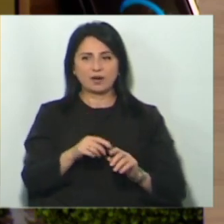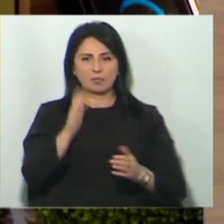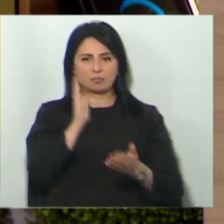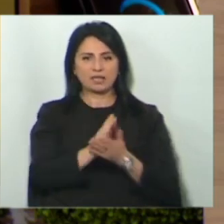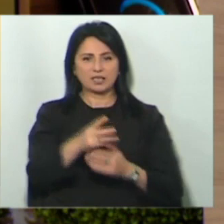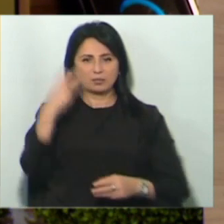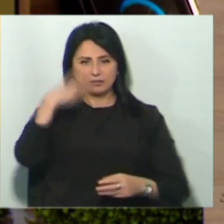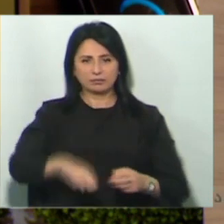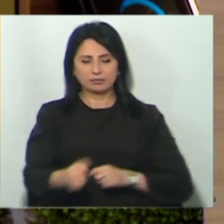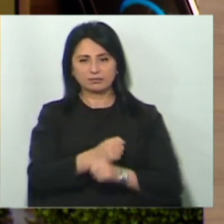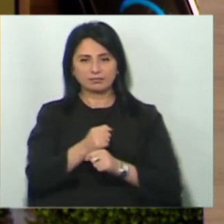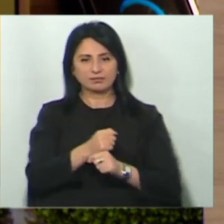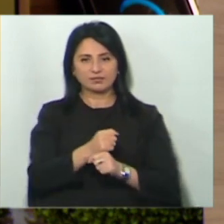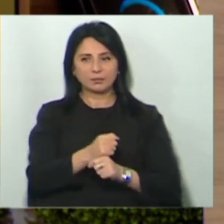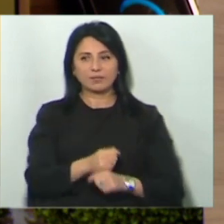damtroba. Magram,